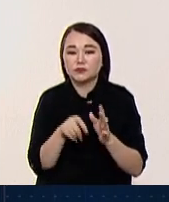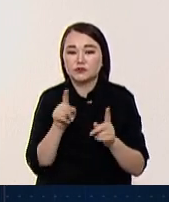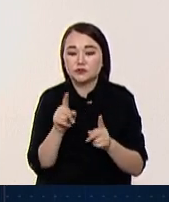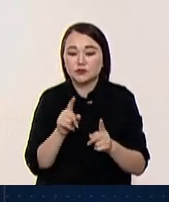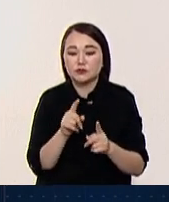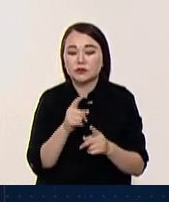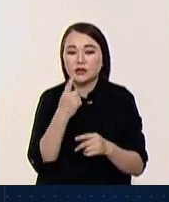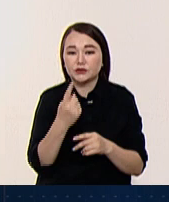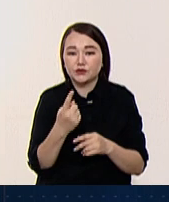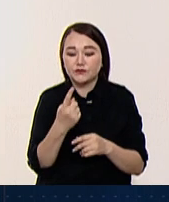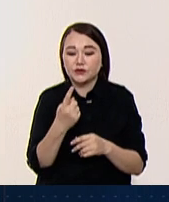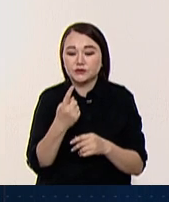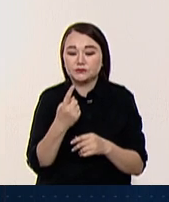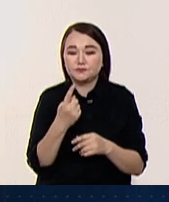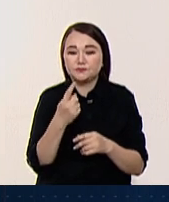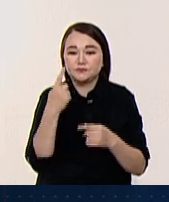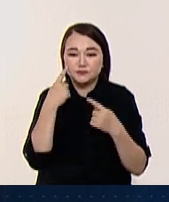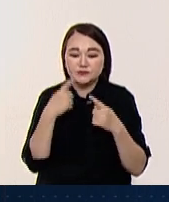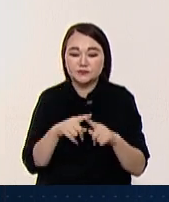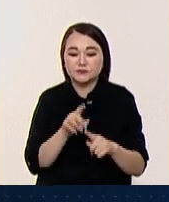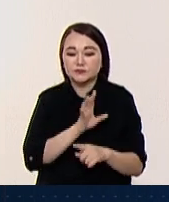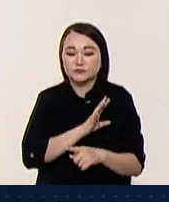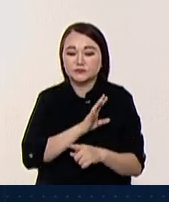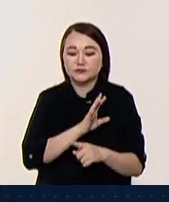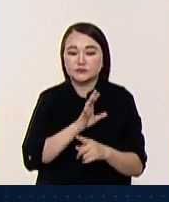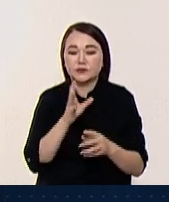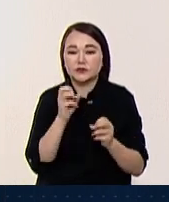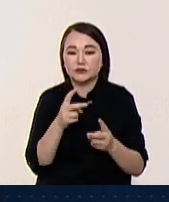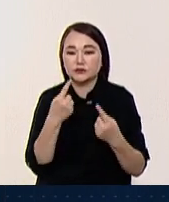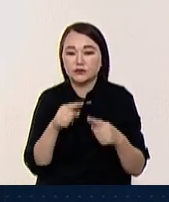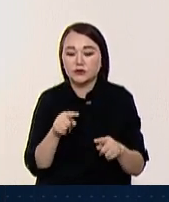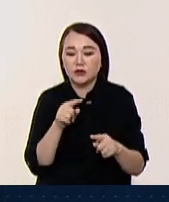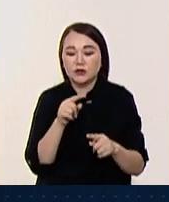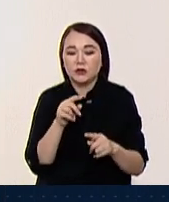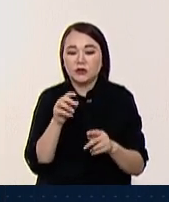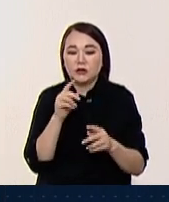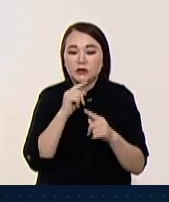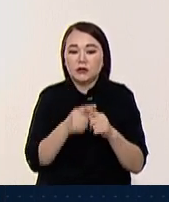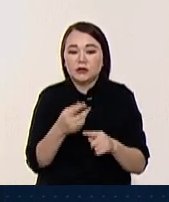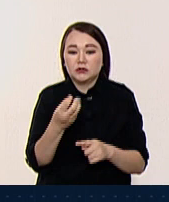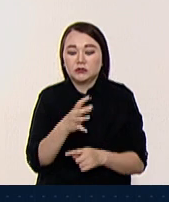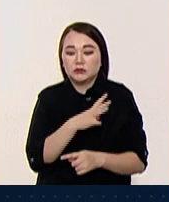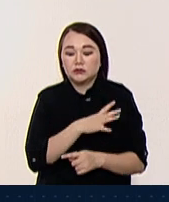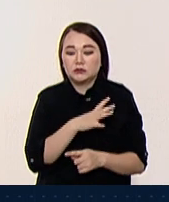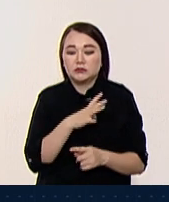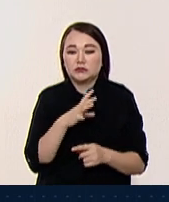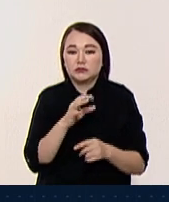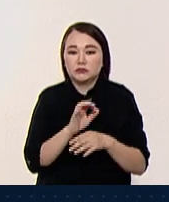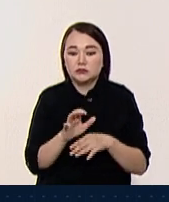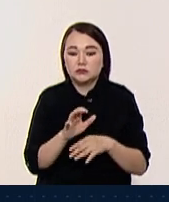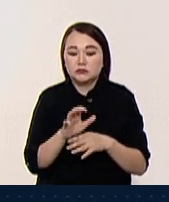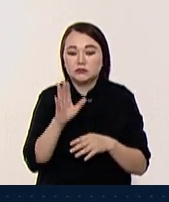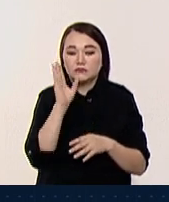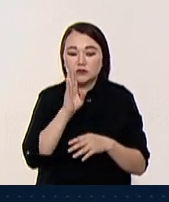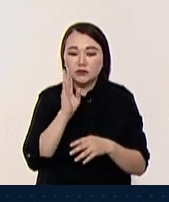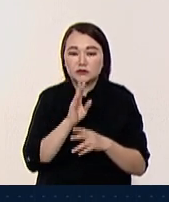вместо одного оборудования было поставлено другое, и плюс еще были не проведены работы по благоустройству.